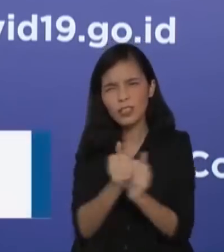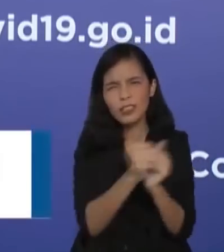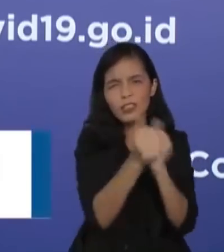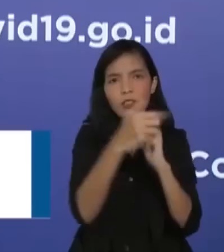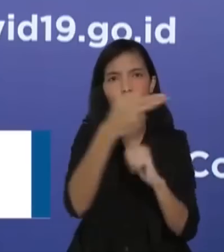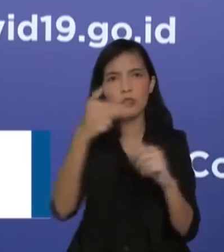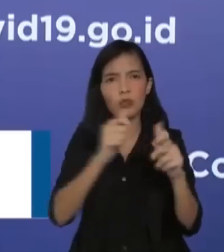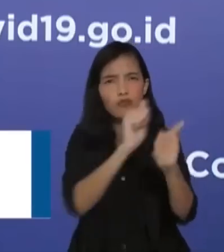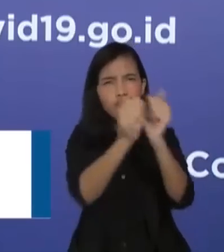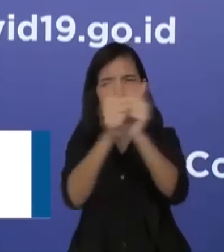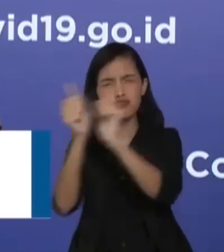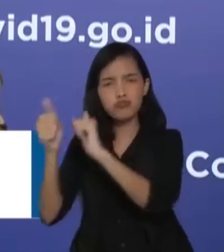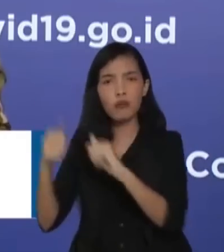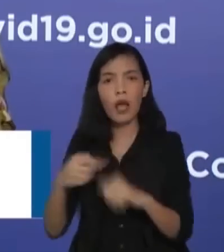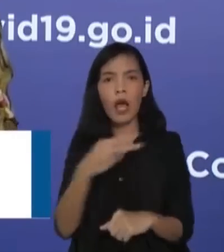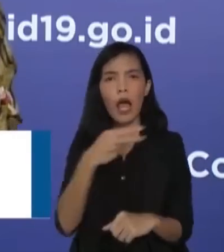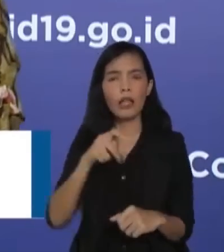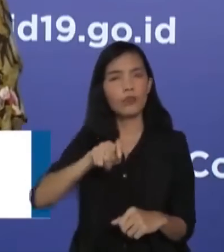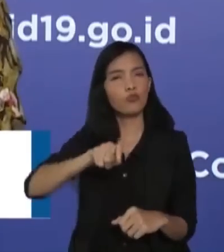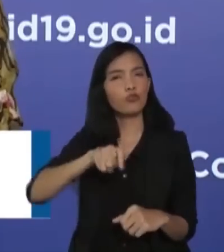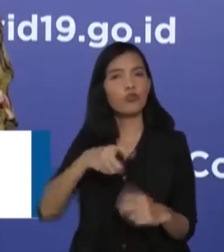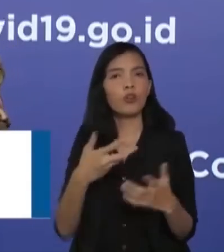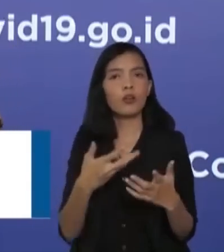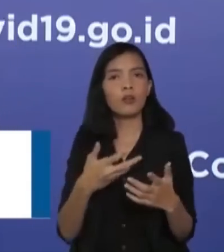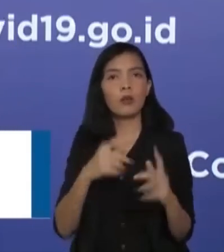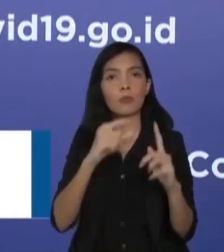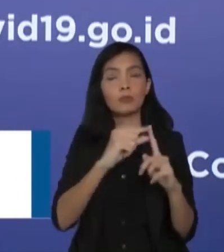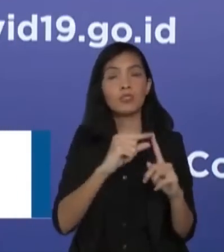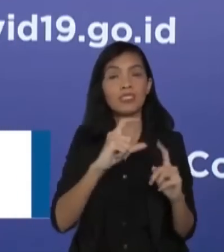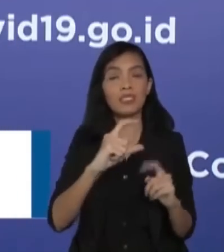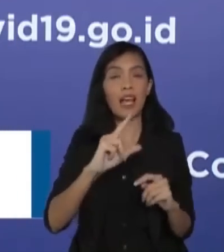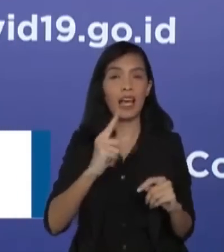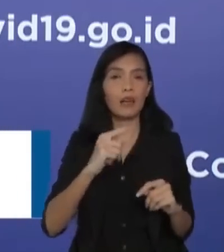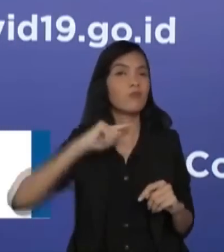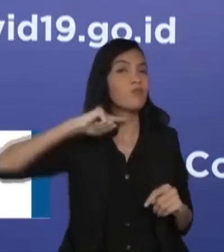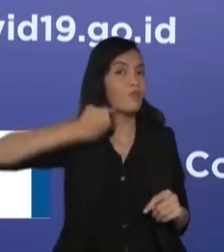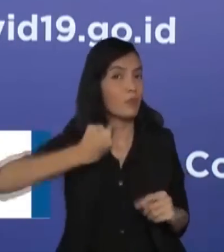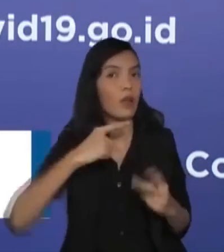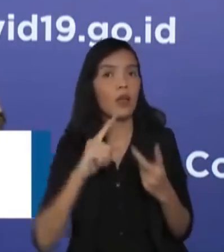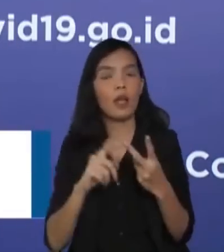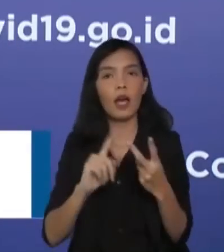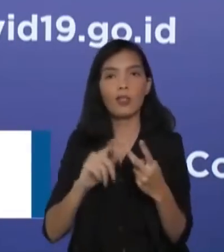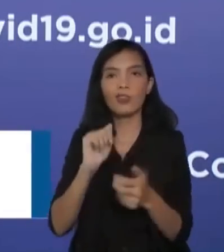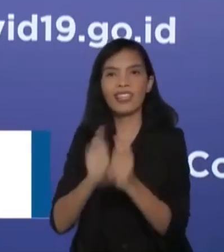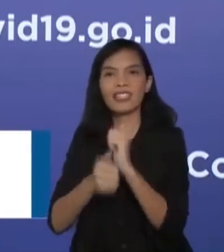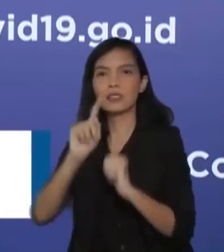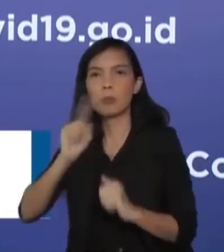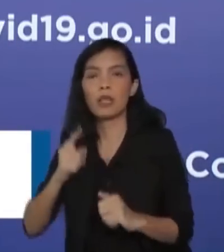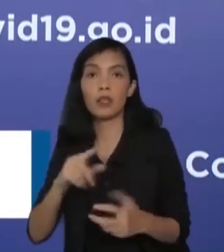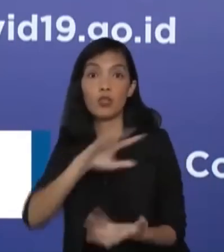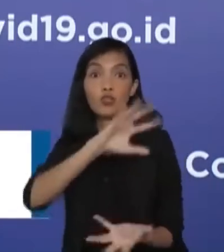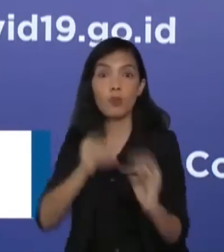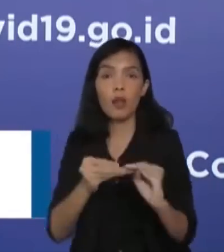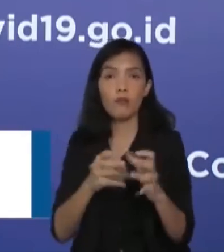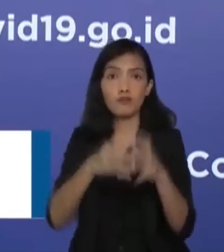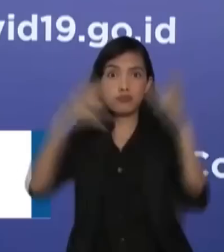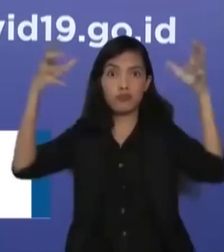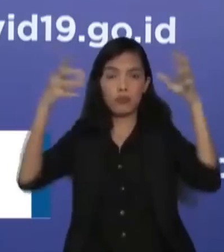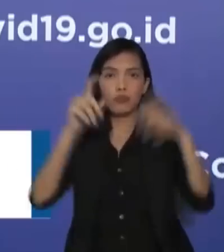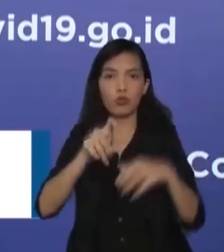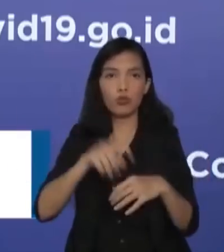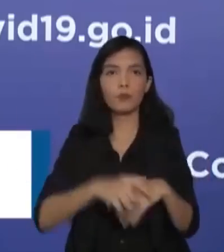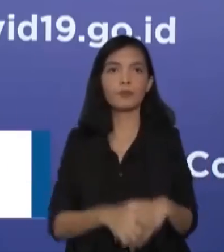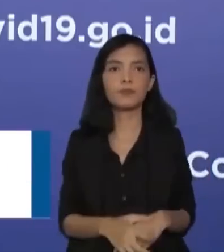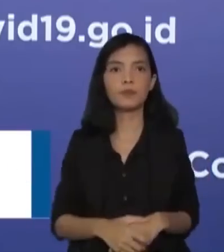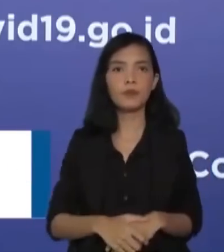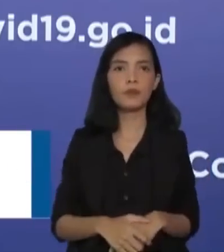dalam skala yang masif diperlukan baik PCR maupun rapid test kit juga dalam jumlah yang masif. Nah,